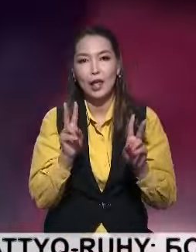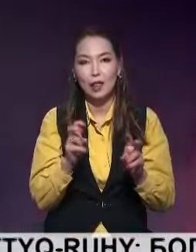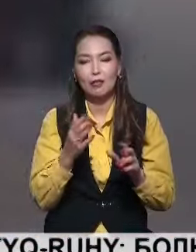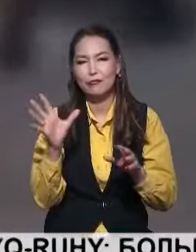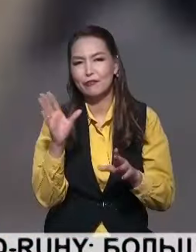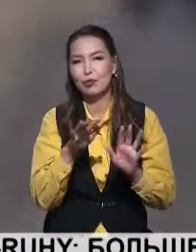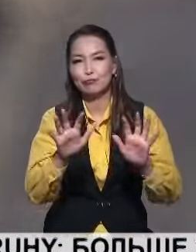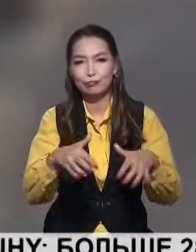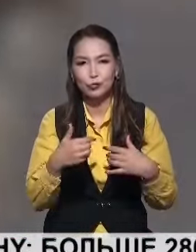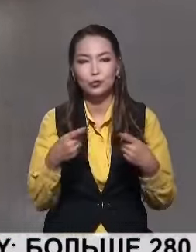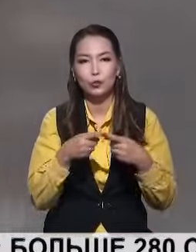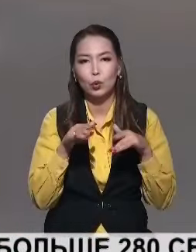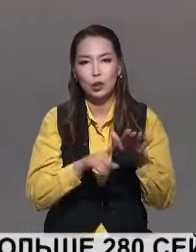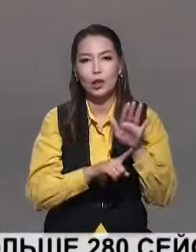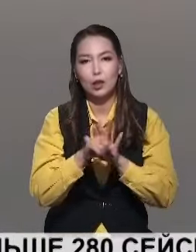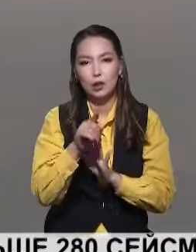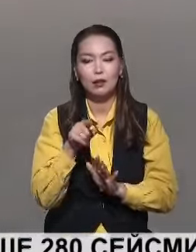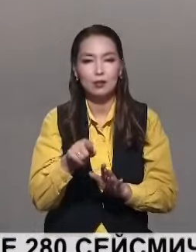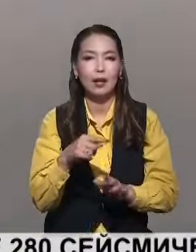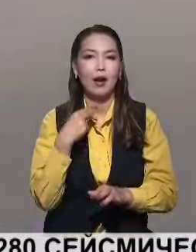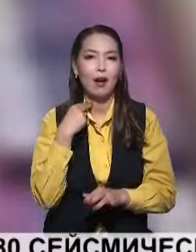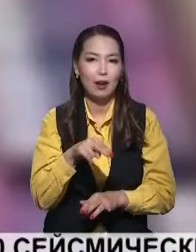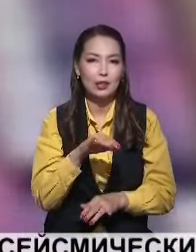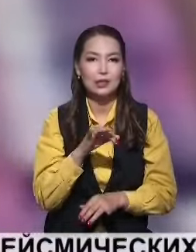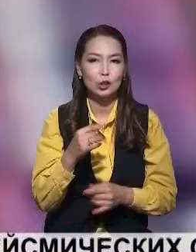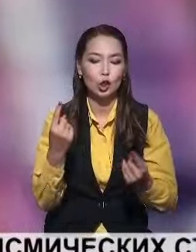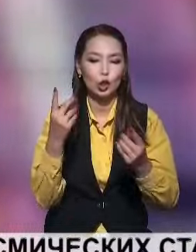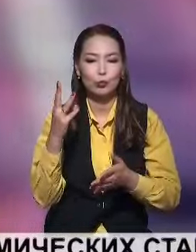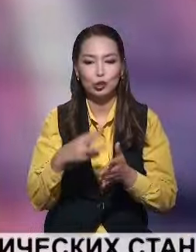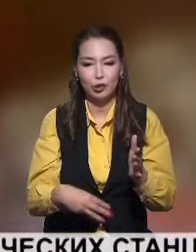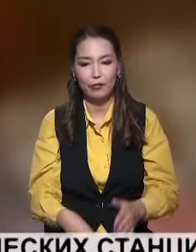возбуждено уголовное дело. Подозреваемому грозит арест или крупный штраф.